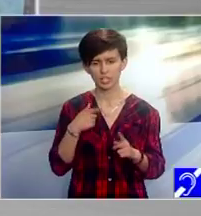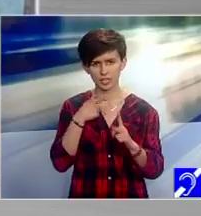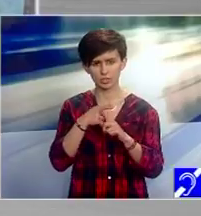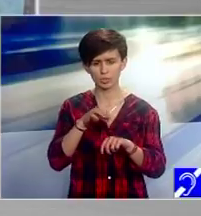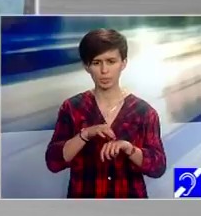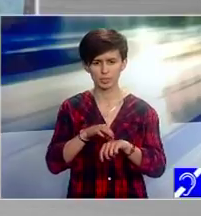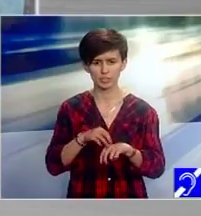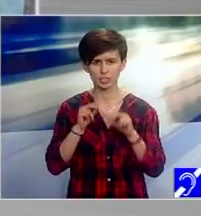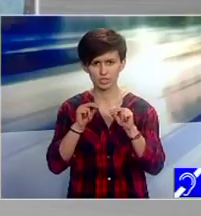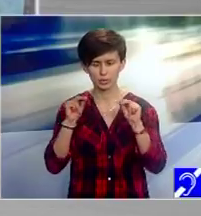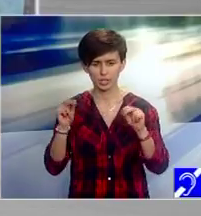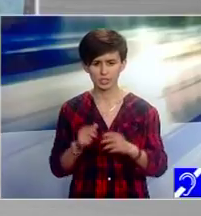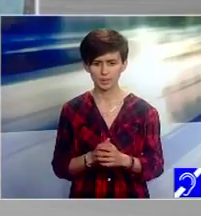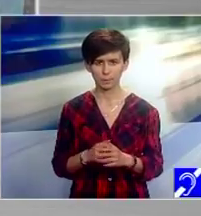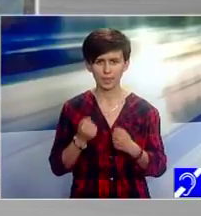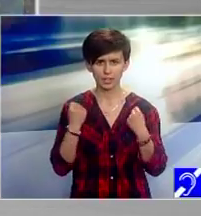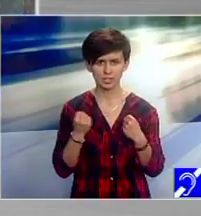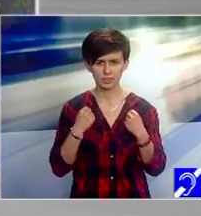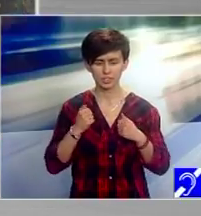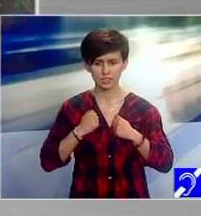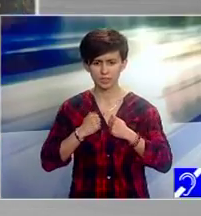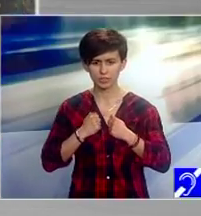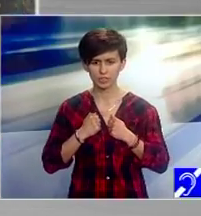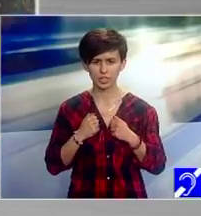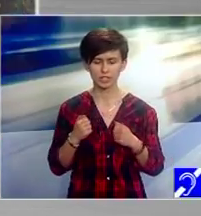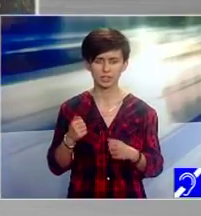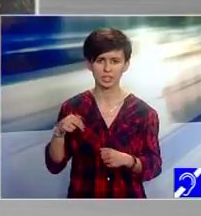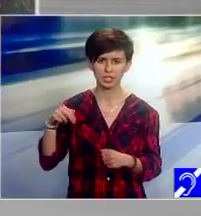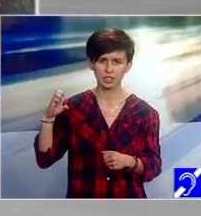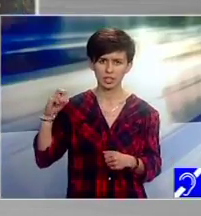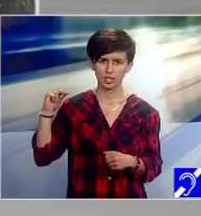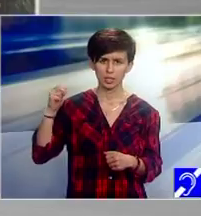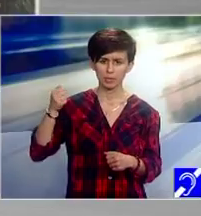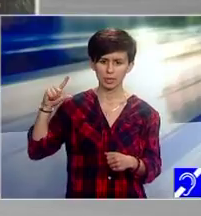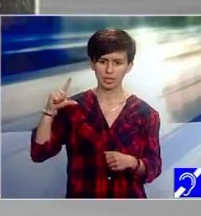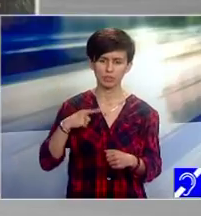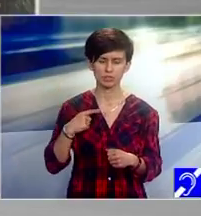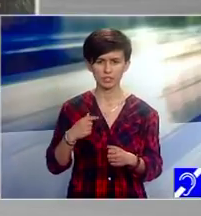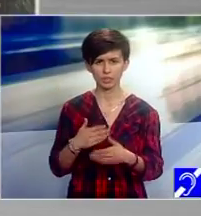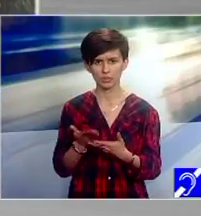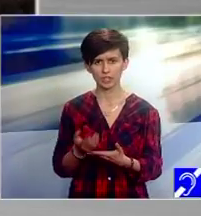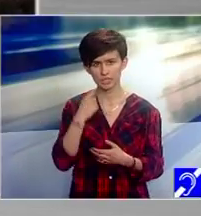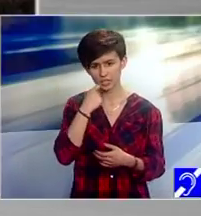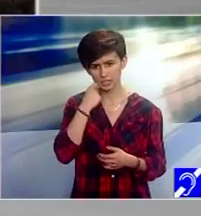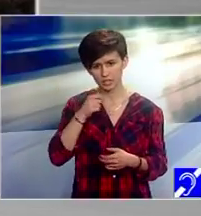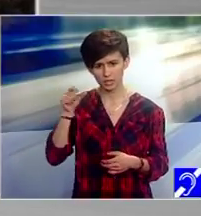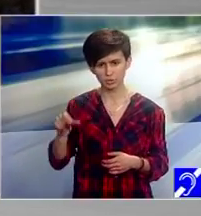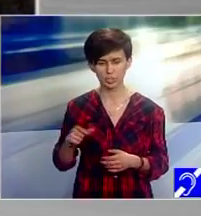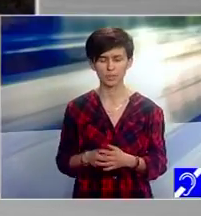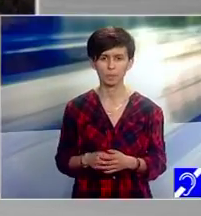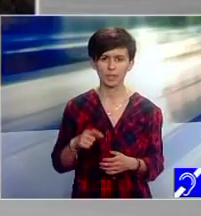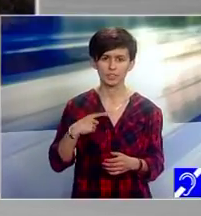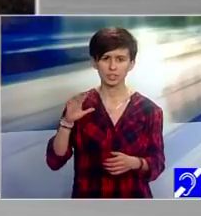pe una educațională. Activitățile de voluntariat în regiunile izolate și sărace vor fi asigurate de clujeni. Din Cluj sunt